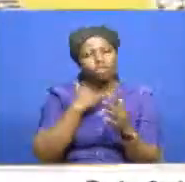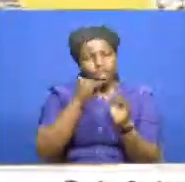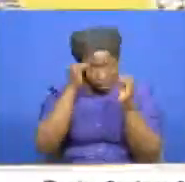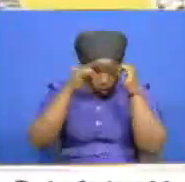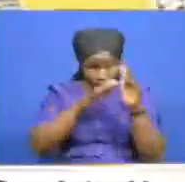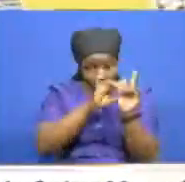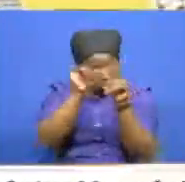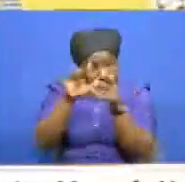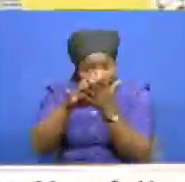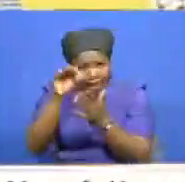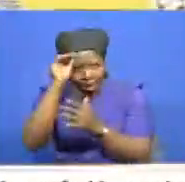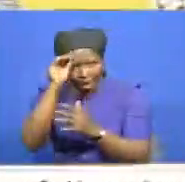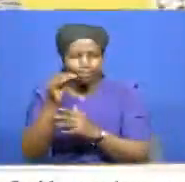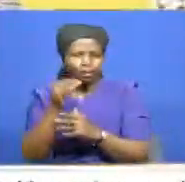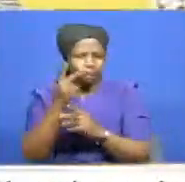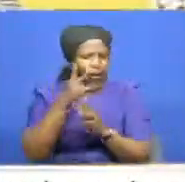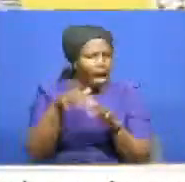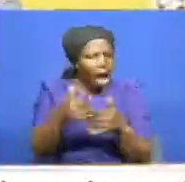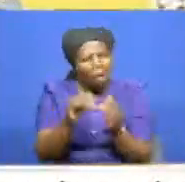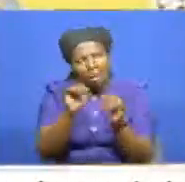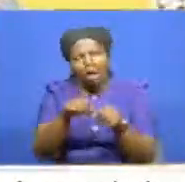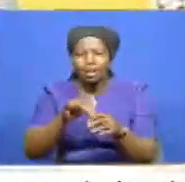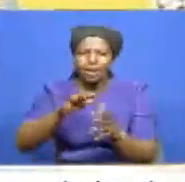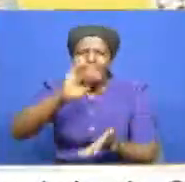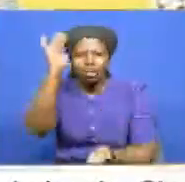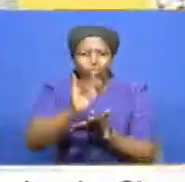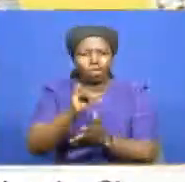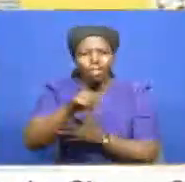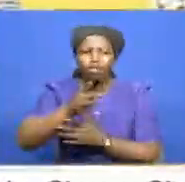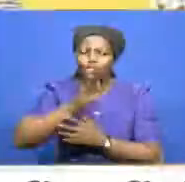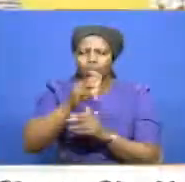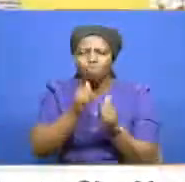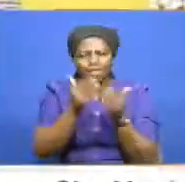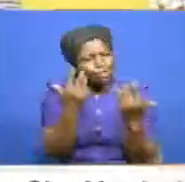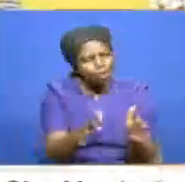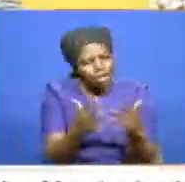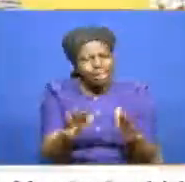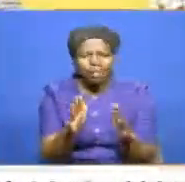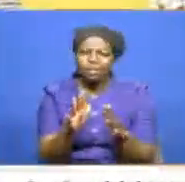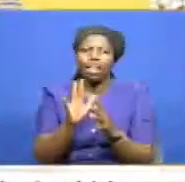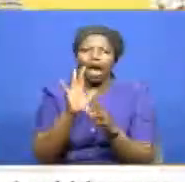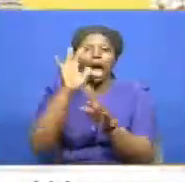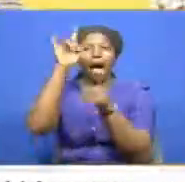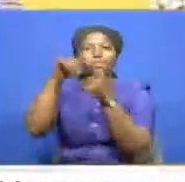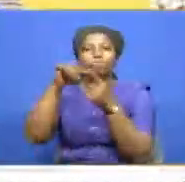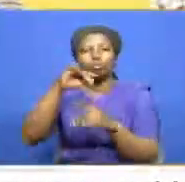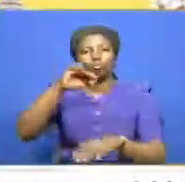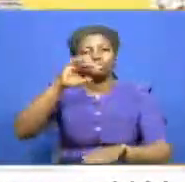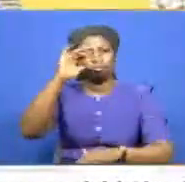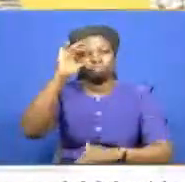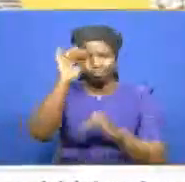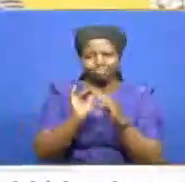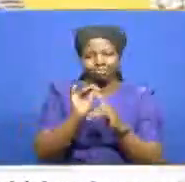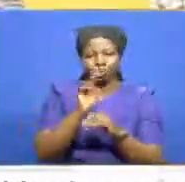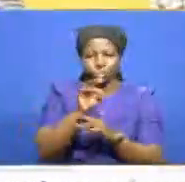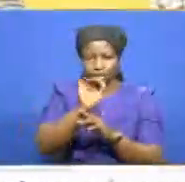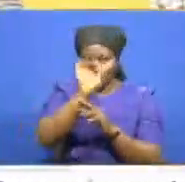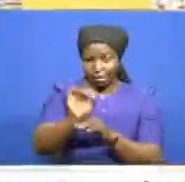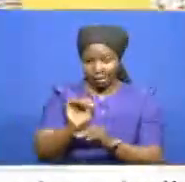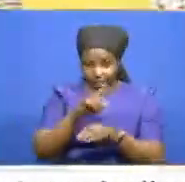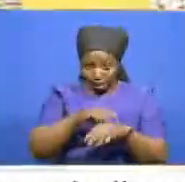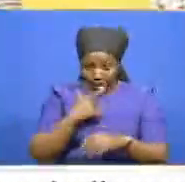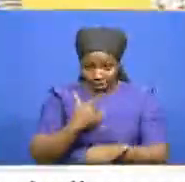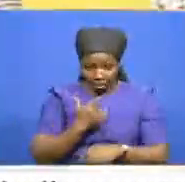fanya reduction ya hiyo non-revenue water to around 20%, kwa sababu niliposema ya kwamba tuna uhaba ya